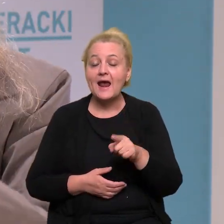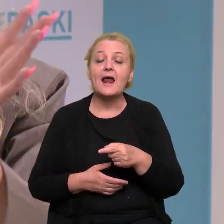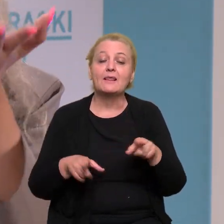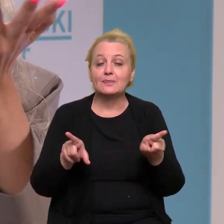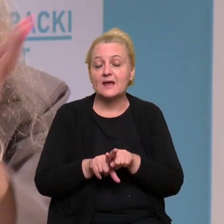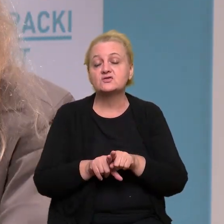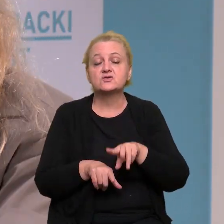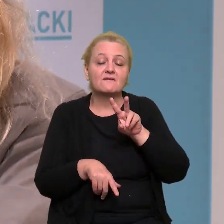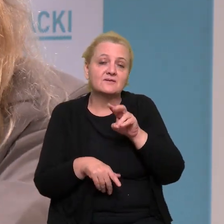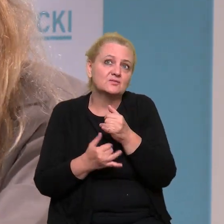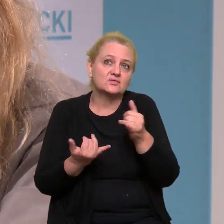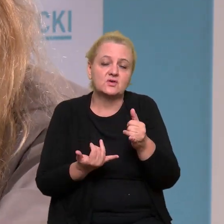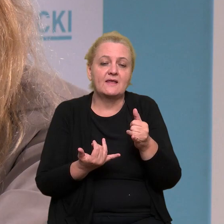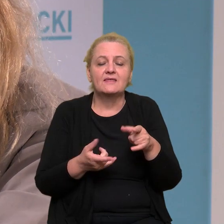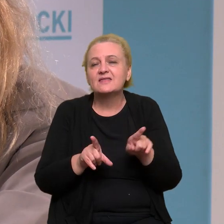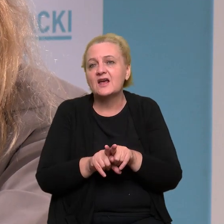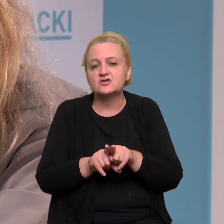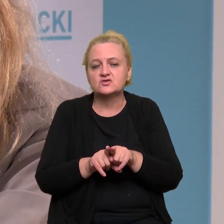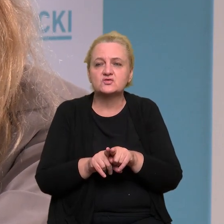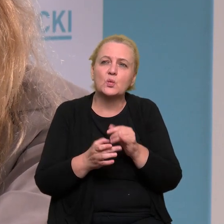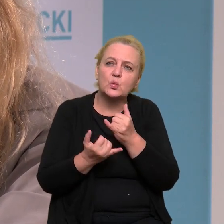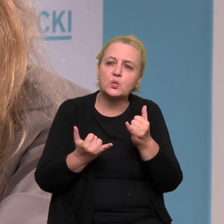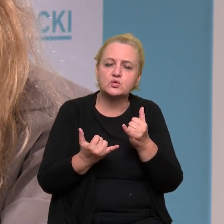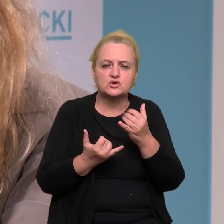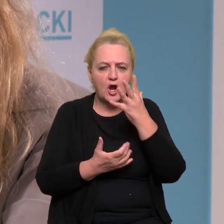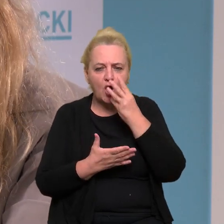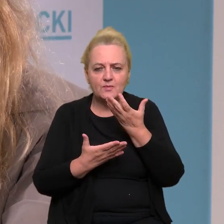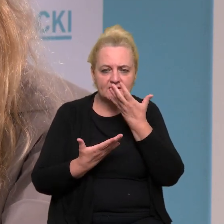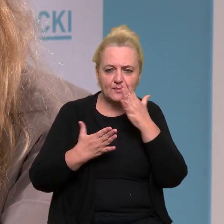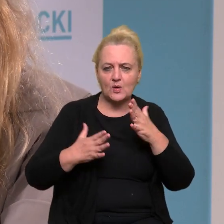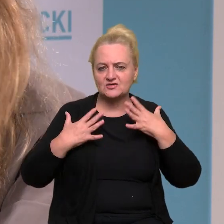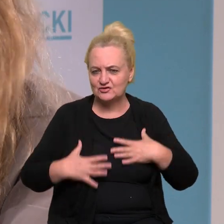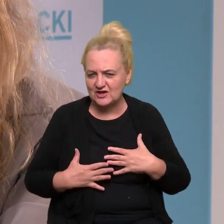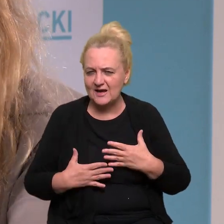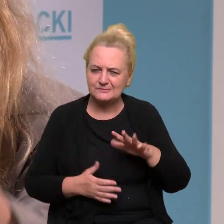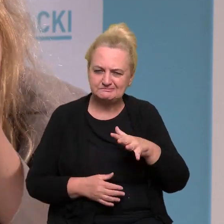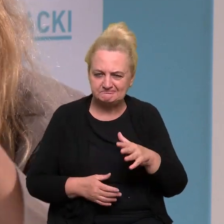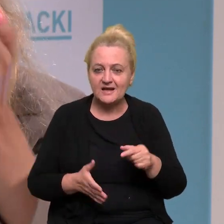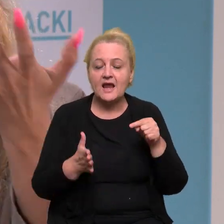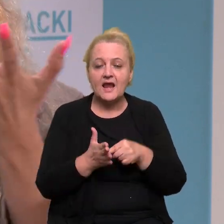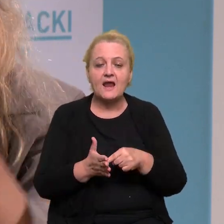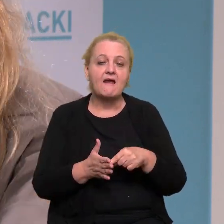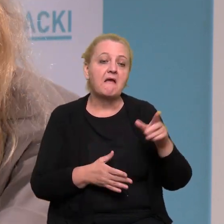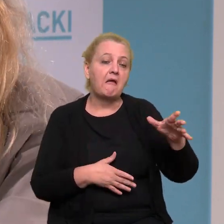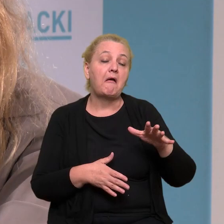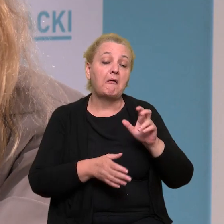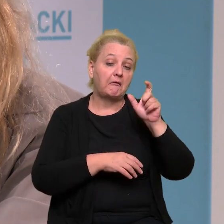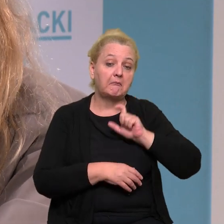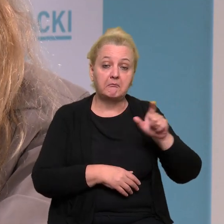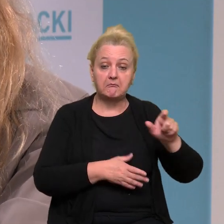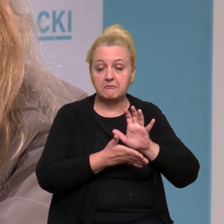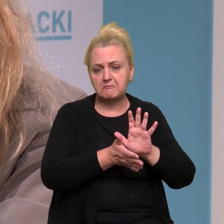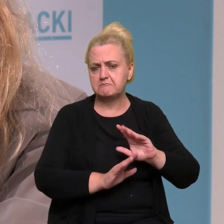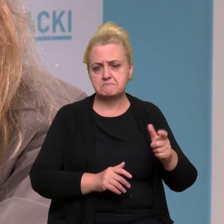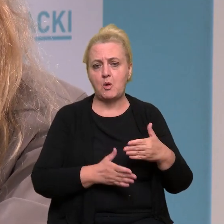wciąż tam Vogue bardzo niezdrowe obrazy ciała. Ale redakcja mnie w każdym razie nie ogranicza, przeciwnie,